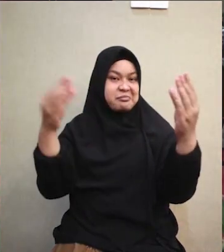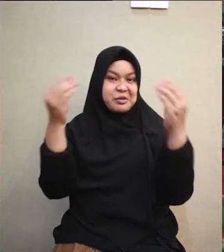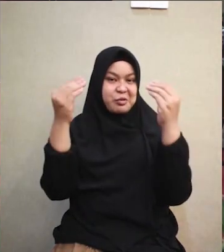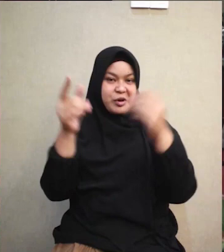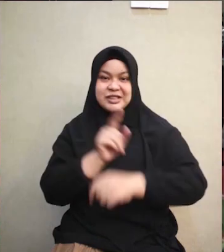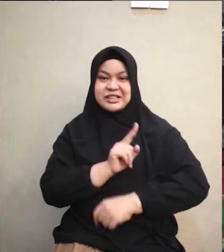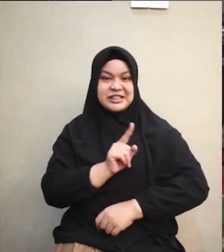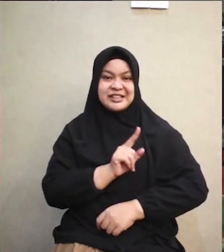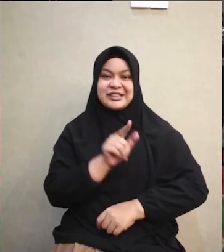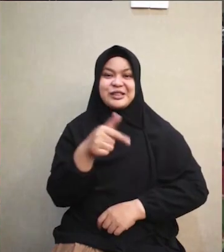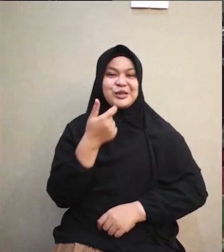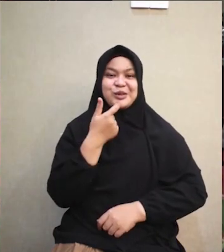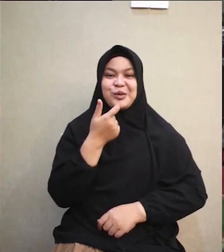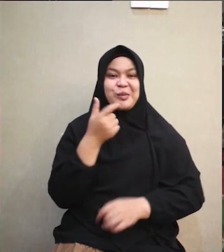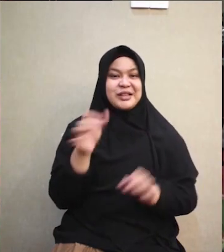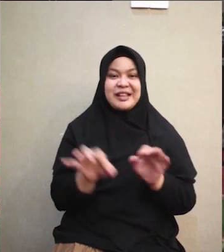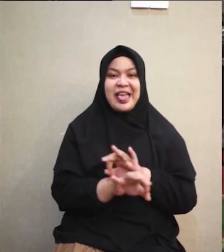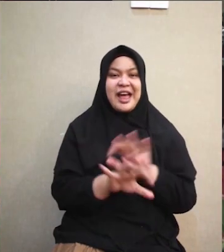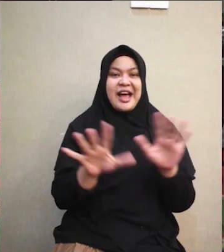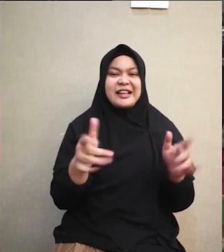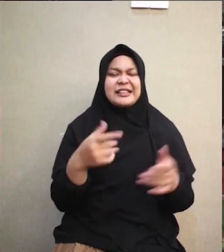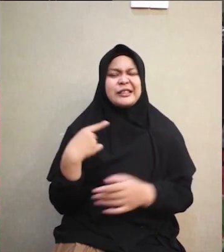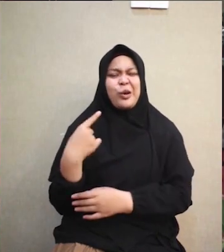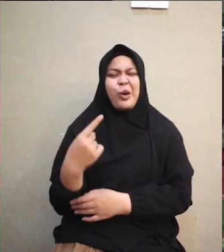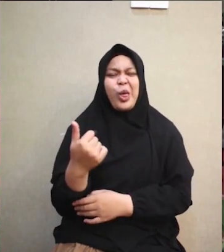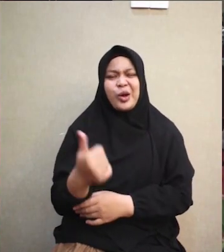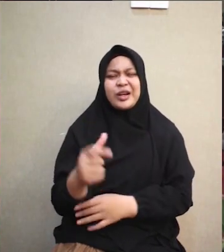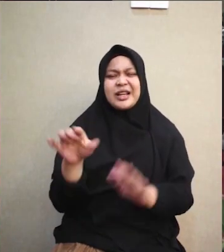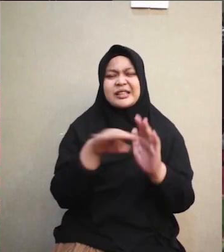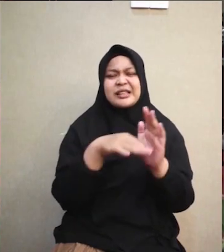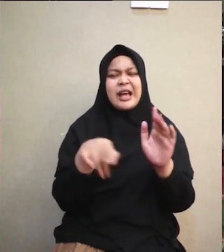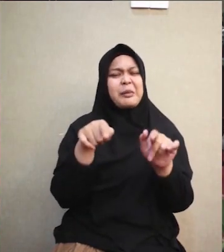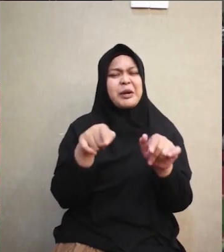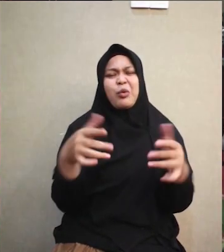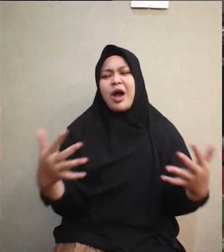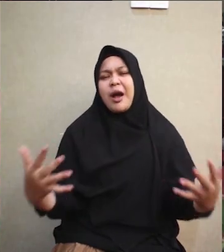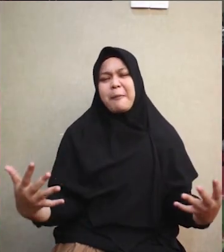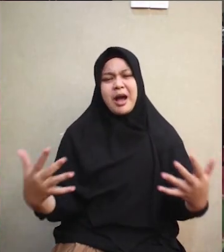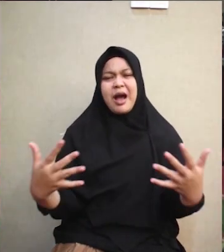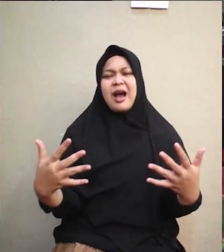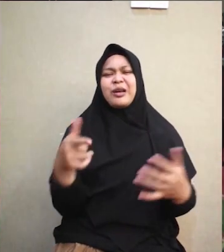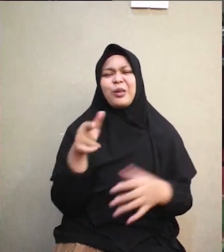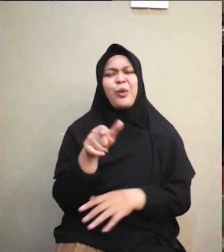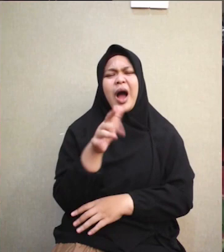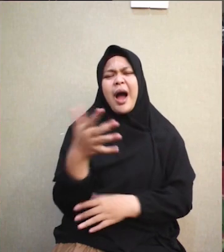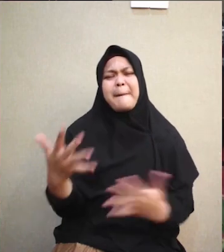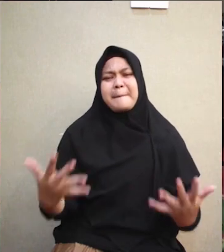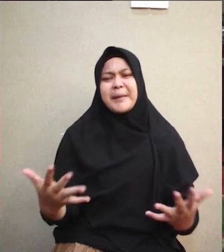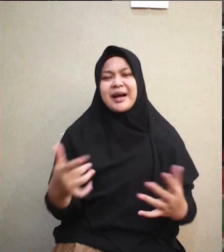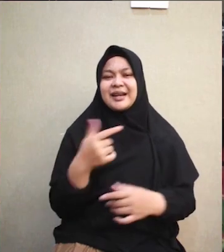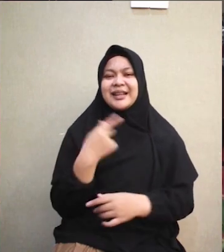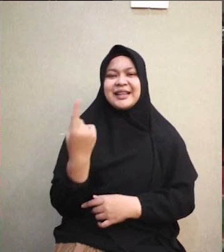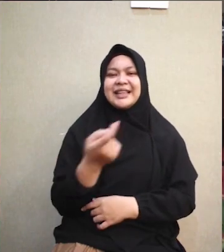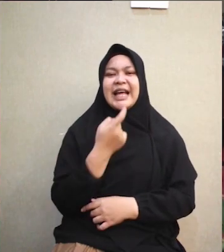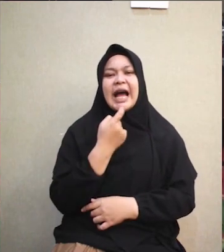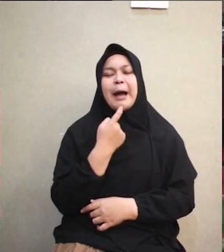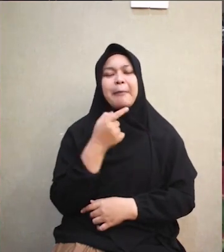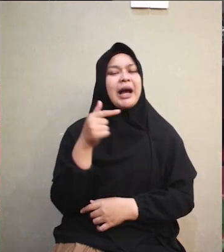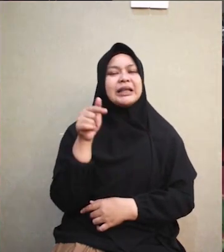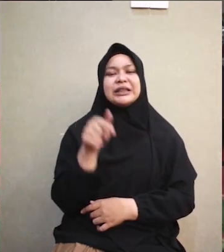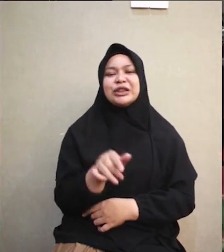tolong dong dijelasin Cak sebenarnya si Afi di itu Apa Makhluk apa dan dan kita kita ngapain ada di situ